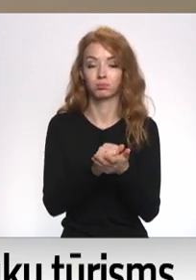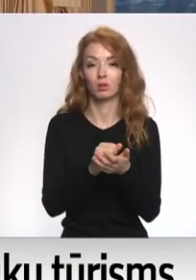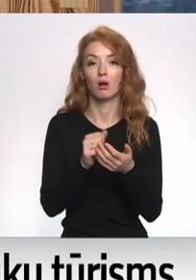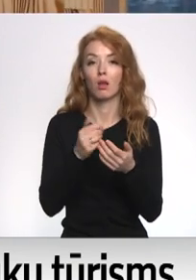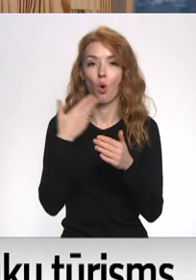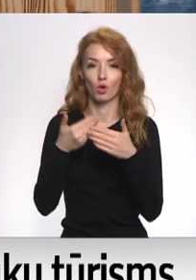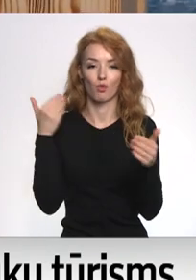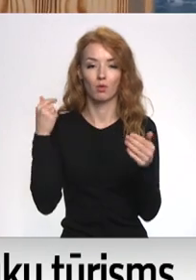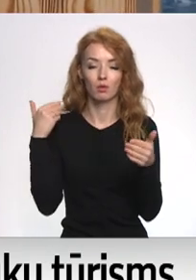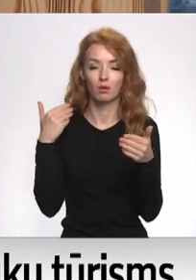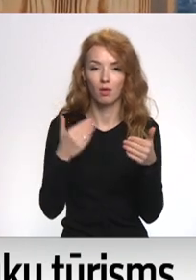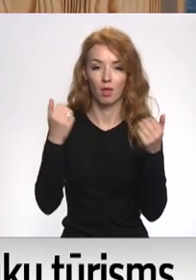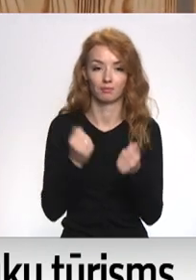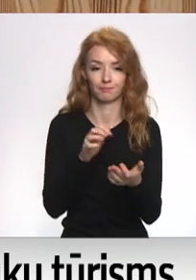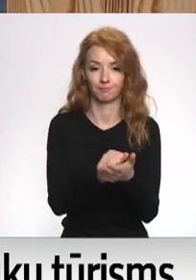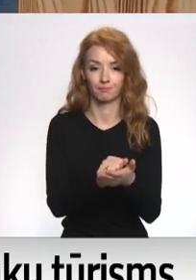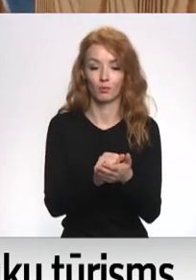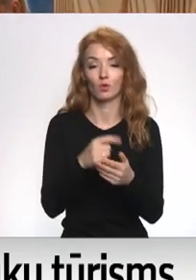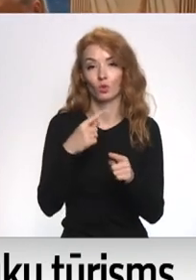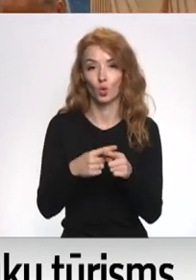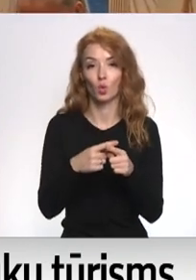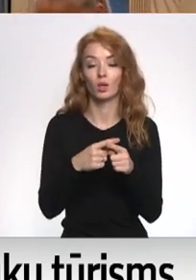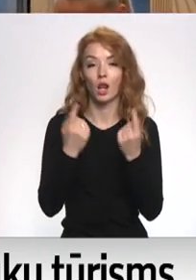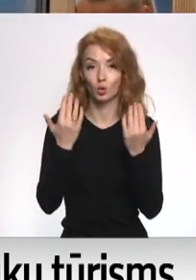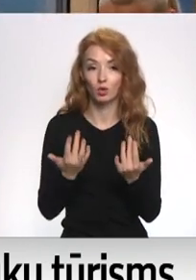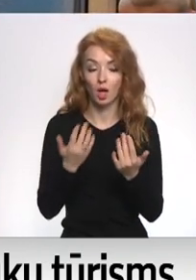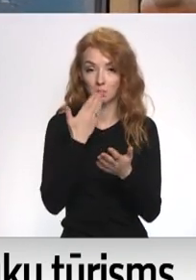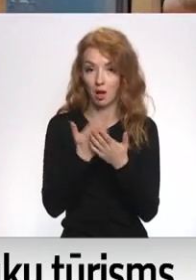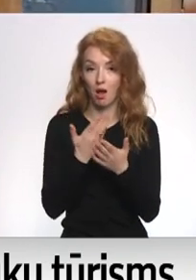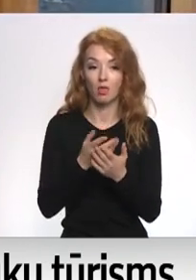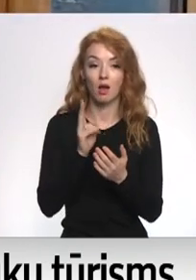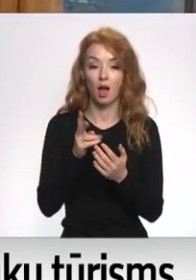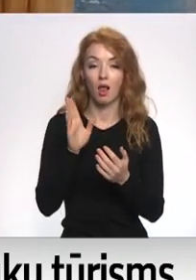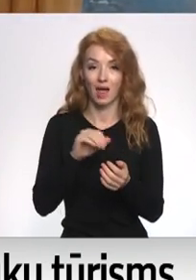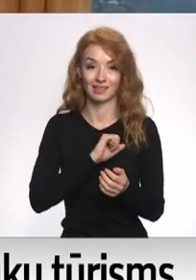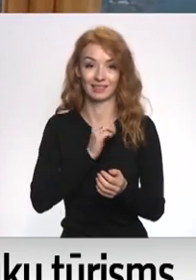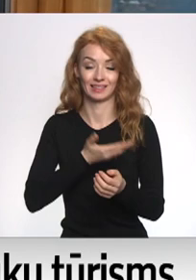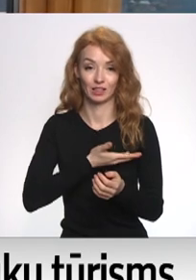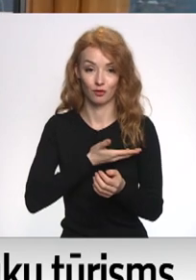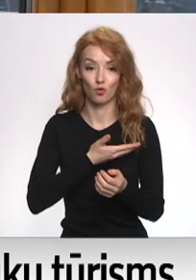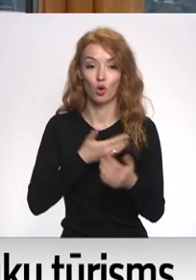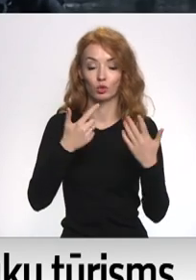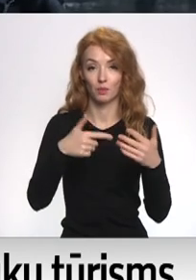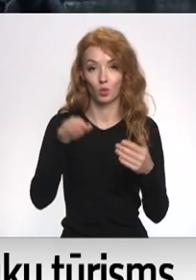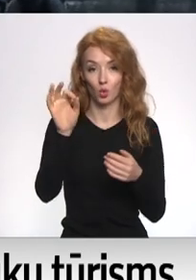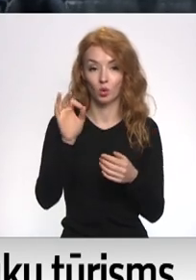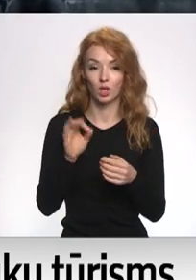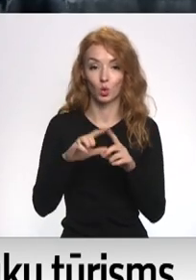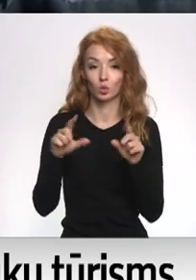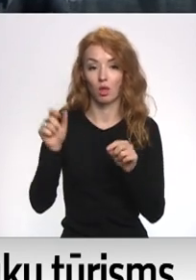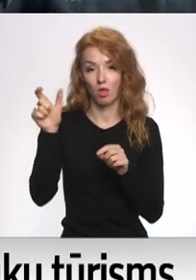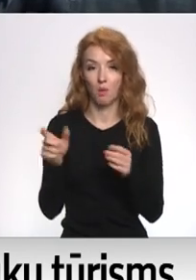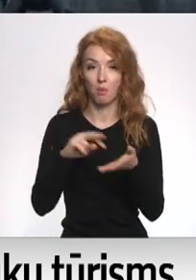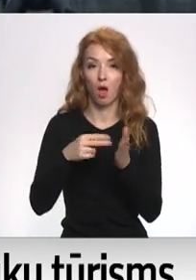pirms. Asociācijas lauku ceļotājs aptaujas dati rāda, ka, lai iztiktu, tad 70% aptaujāto uzņēmēju plāno